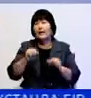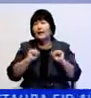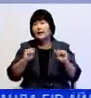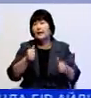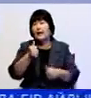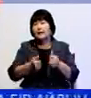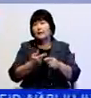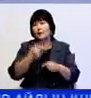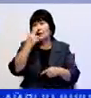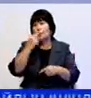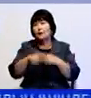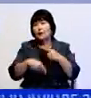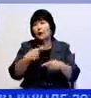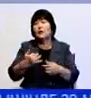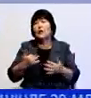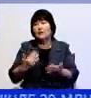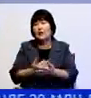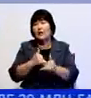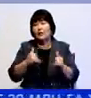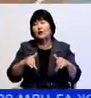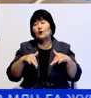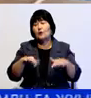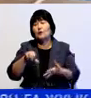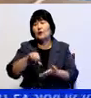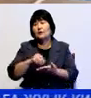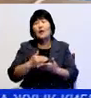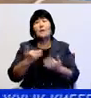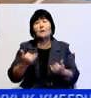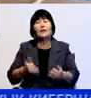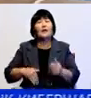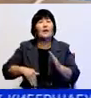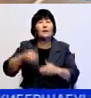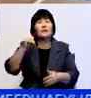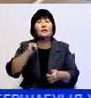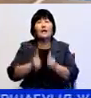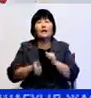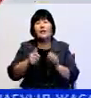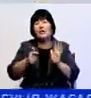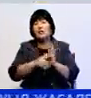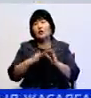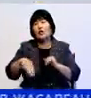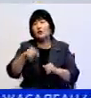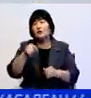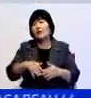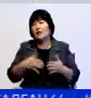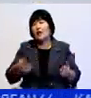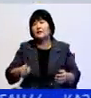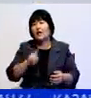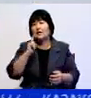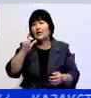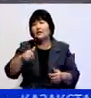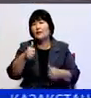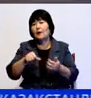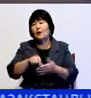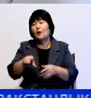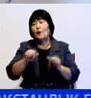спартакиада сол дәстүрлі үзді жаңғырту мақсатында ұйымдастырылып келеді. Биылғы бәсі жоғары сайыста жеті ауданнан 1000-нан астам жас бақ сынауда.